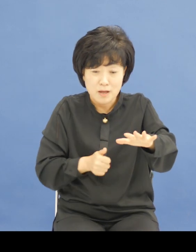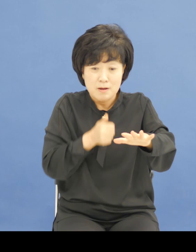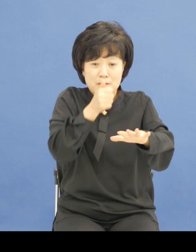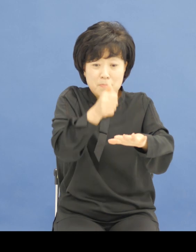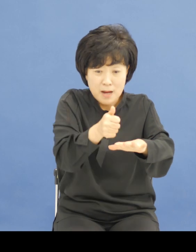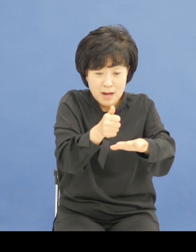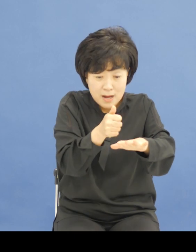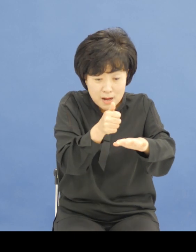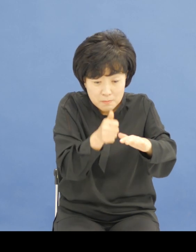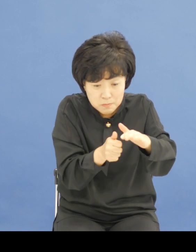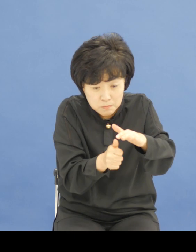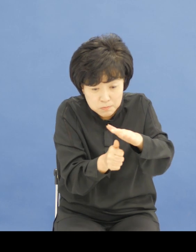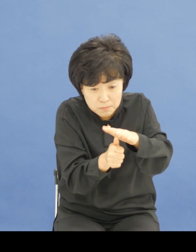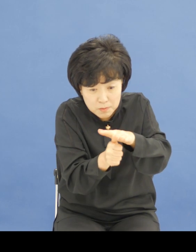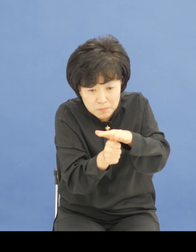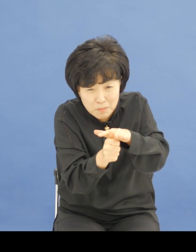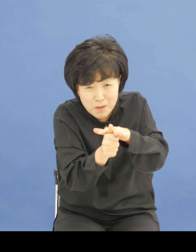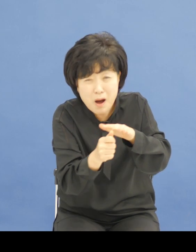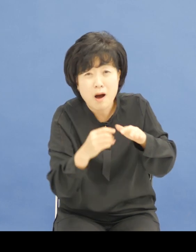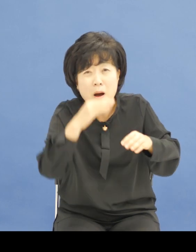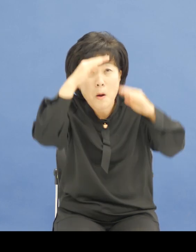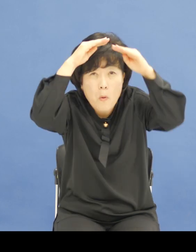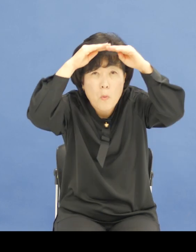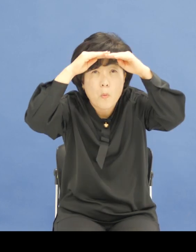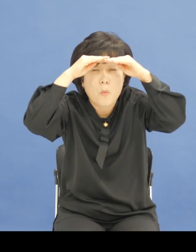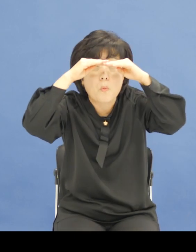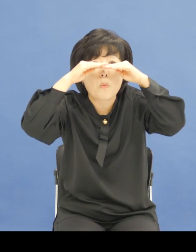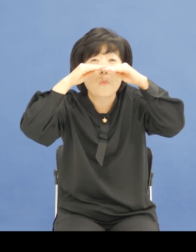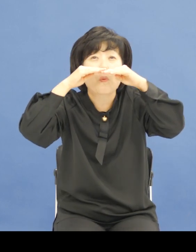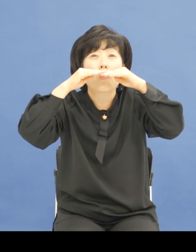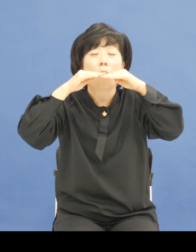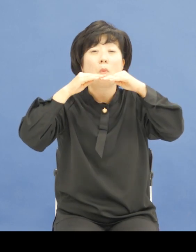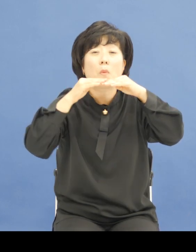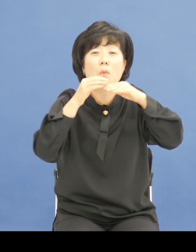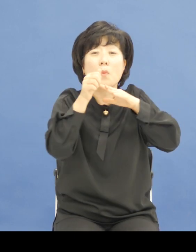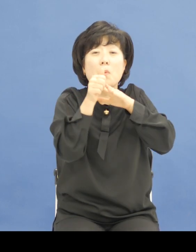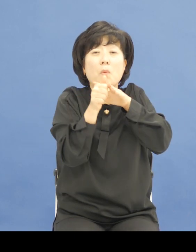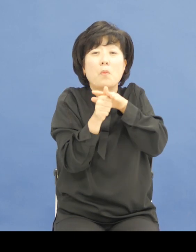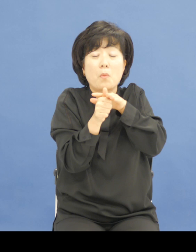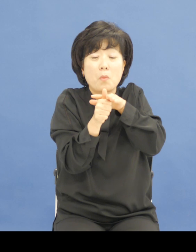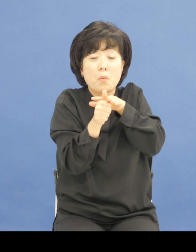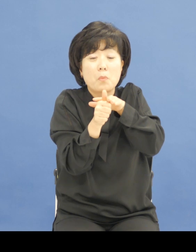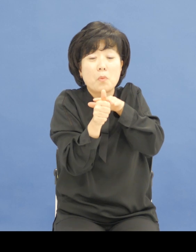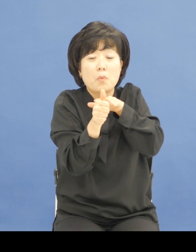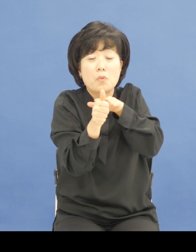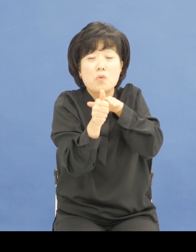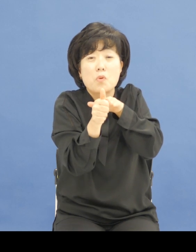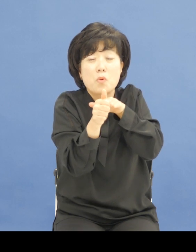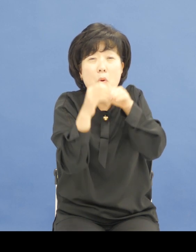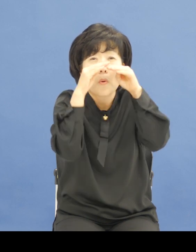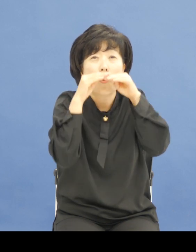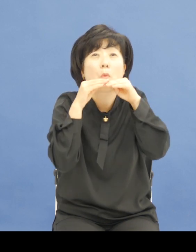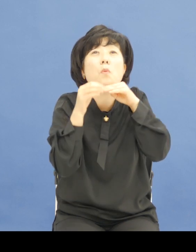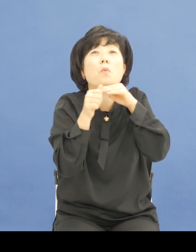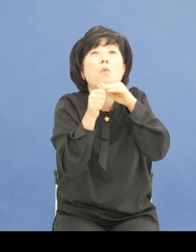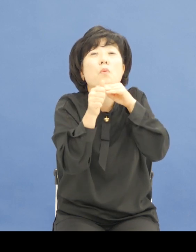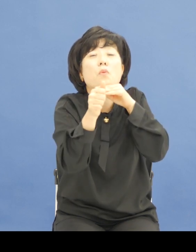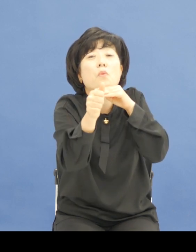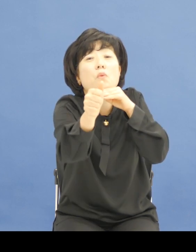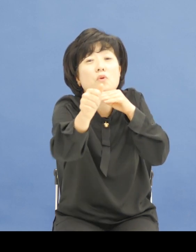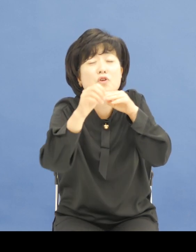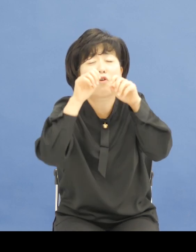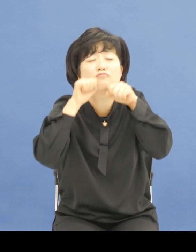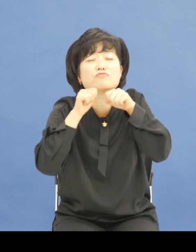이렇게 고개를 들고 깽음만 짚고 살살 이제 걸어가는데 누가 막 무르위를 뛰어가더래. 이렇게 쳐다보니까